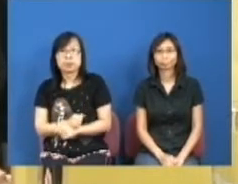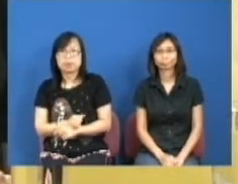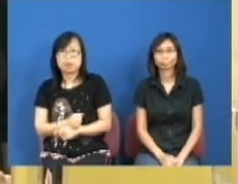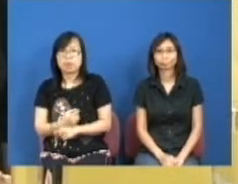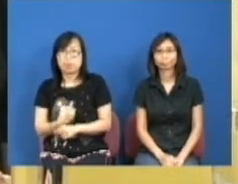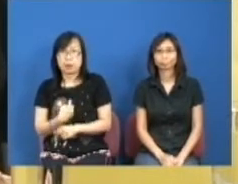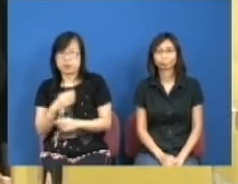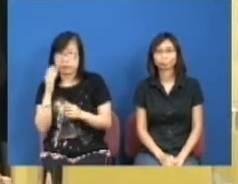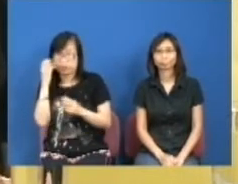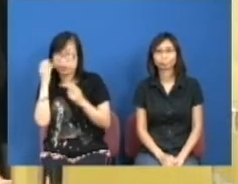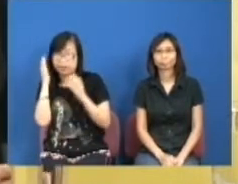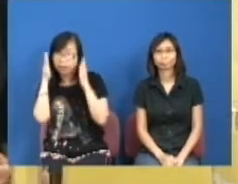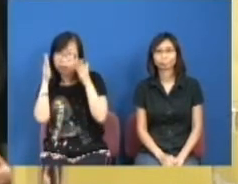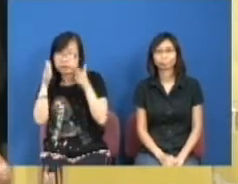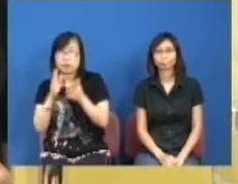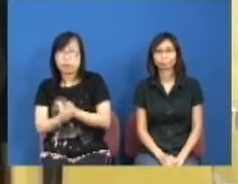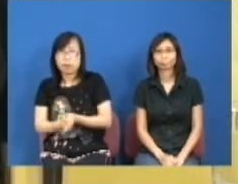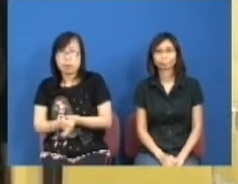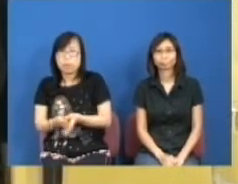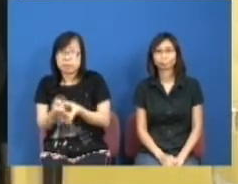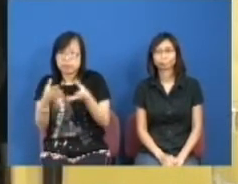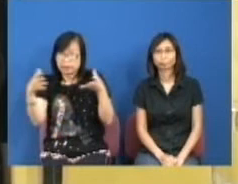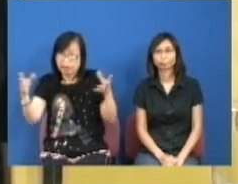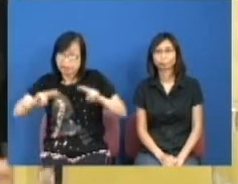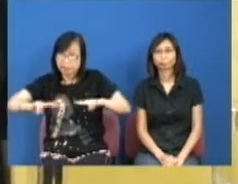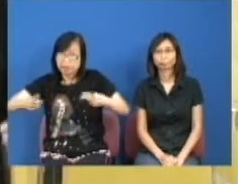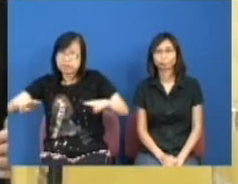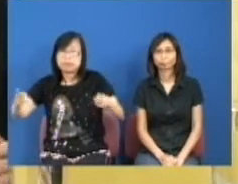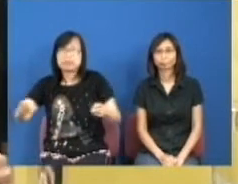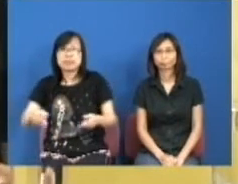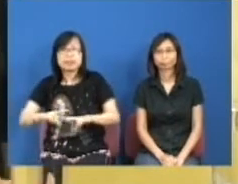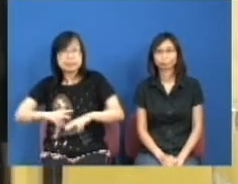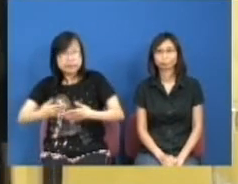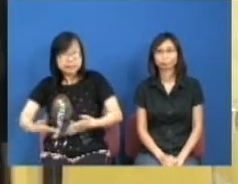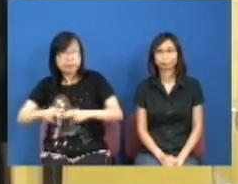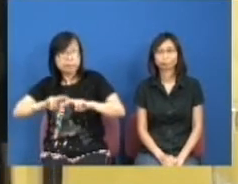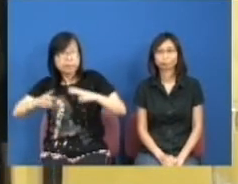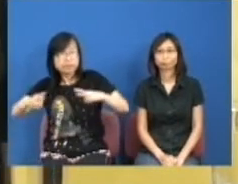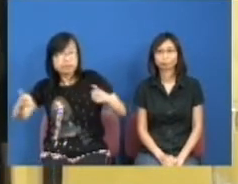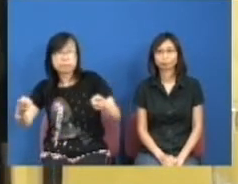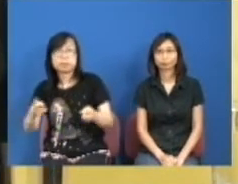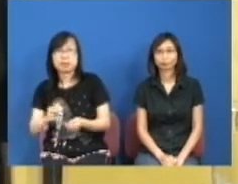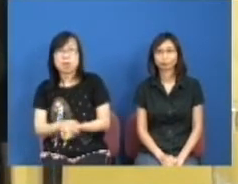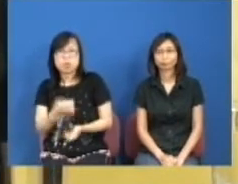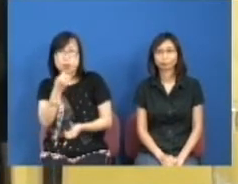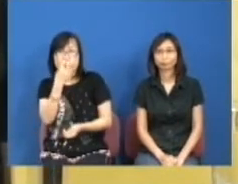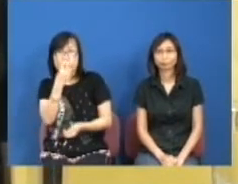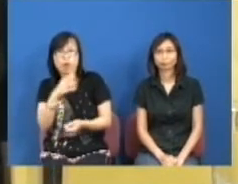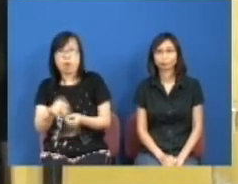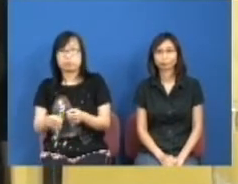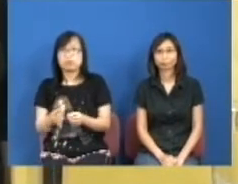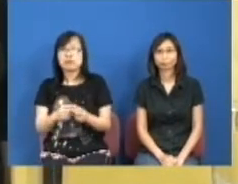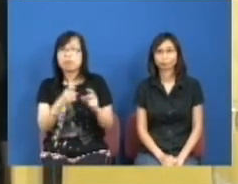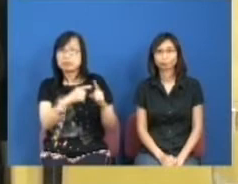們留心到一個頗大的一些的發展來的，而這些這樣的發展呢似乎對於香港的民主化